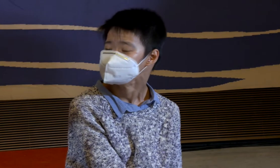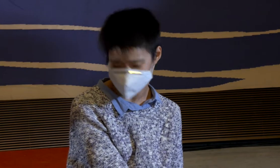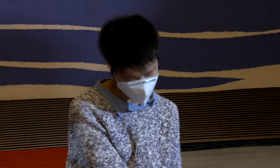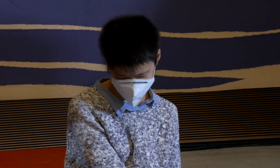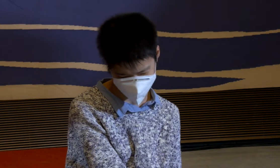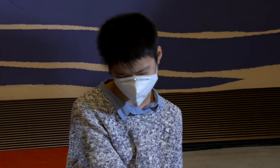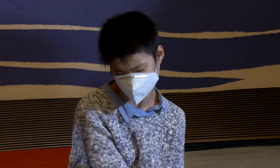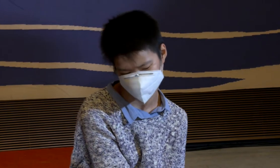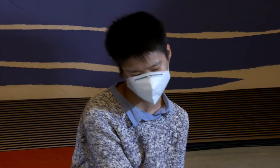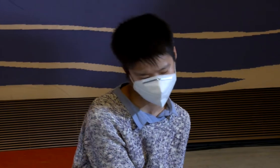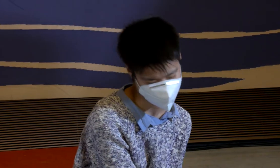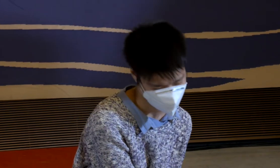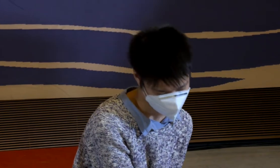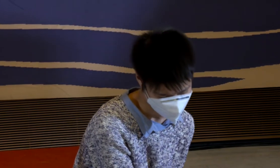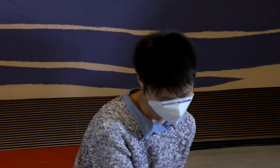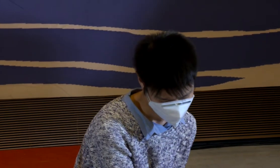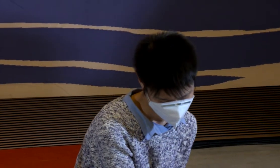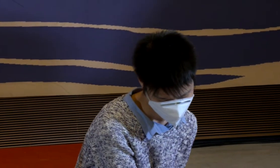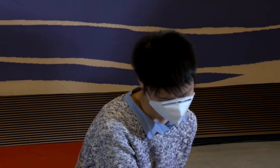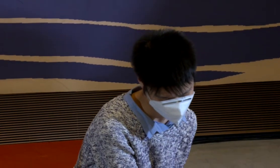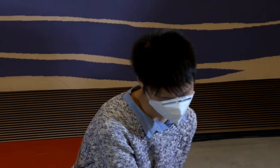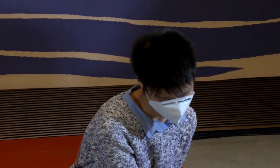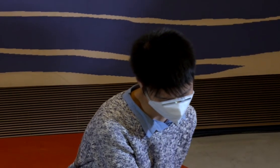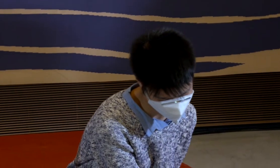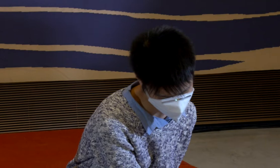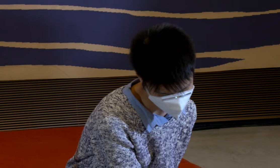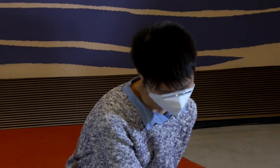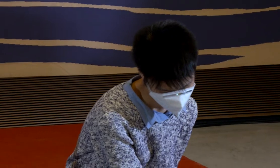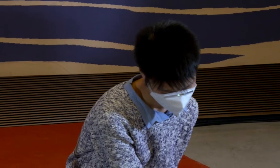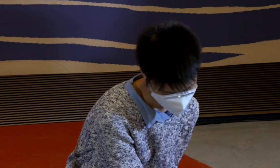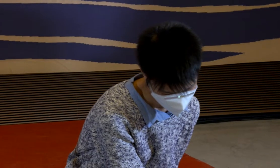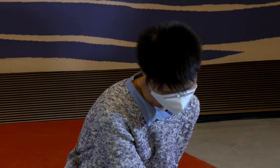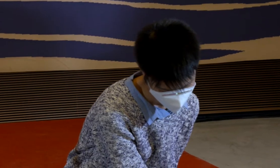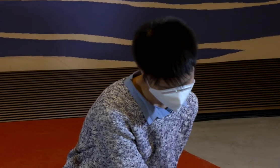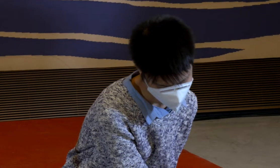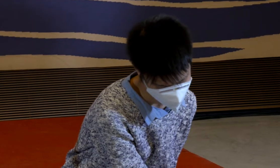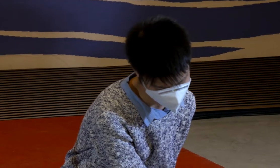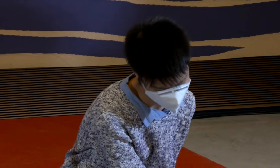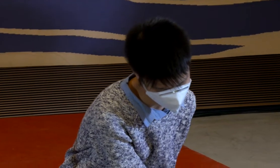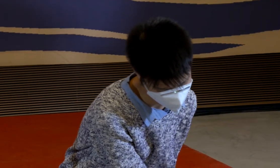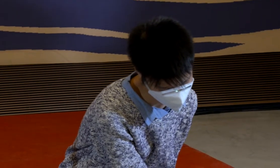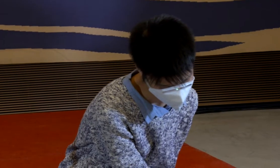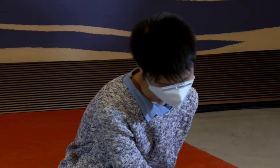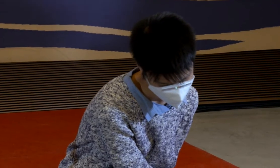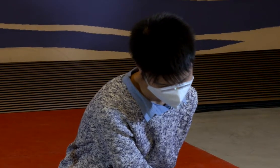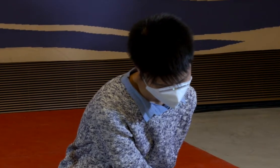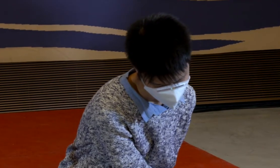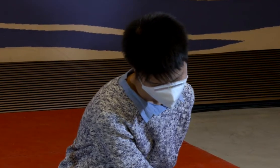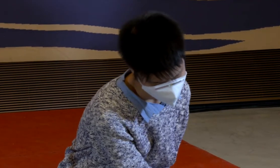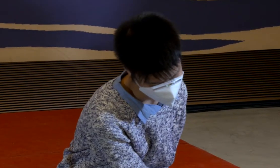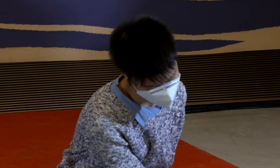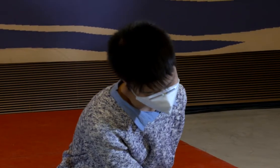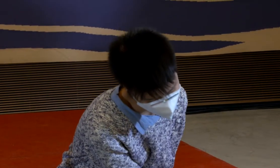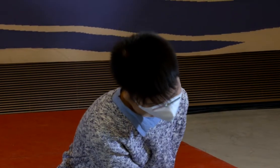une expérience lesbienne qui décuplait les possibilités dans l'exploration et la création, là où les narrations de